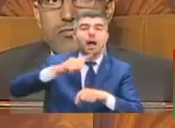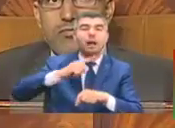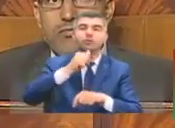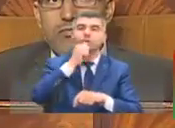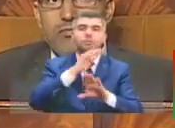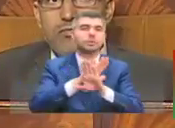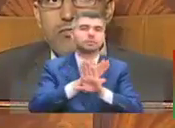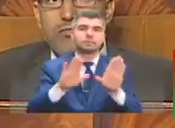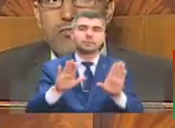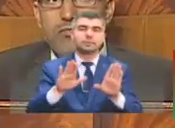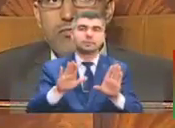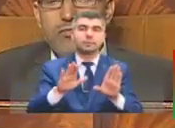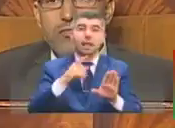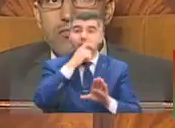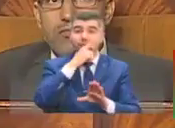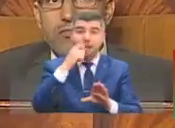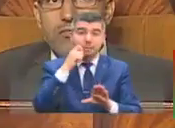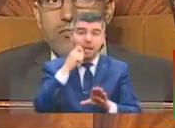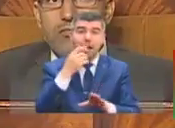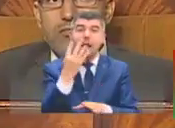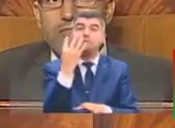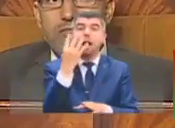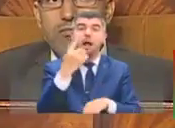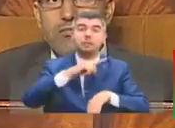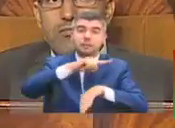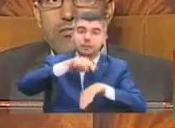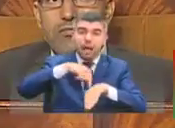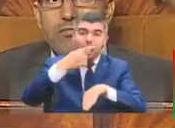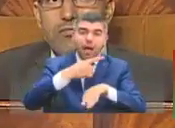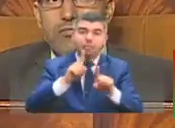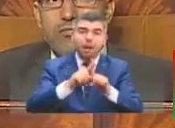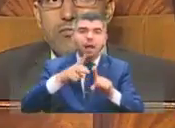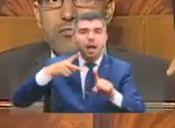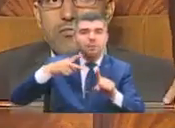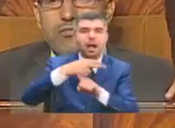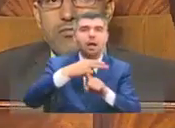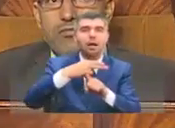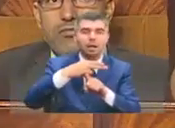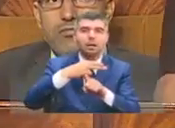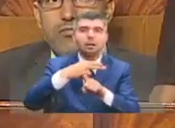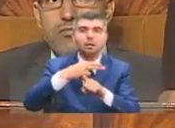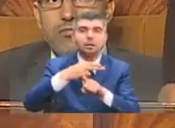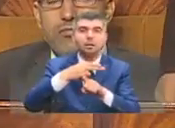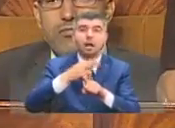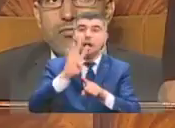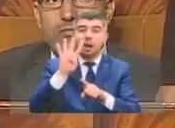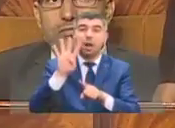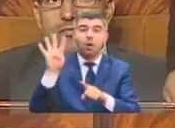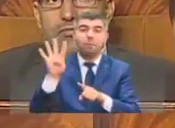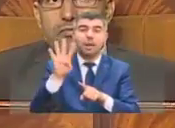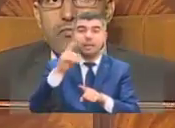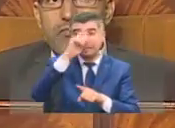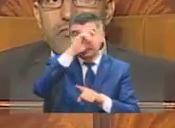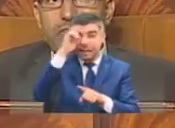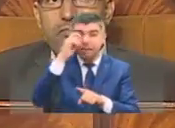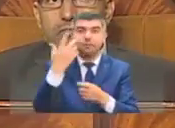رمضان تقطع الماء 4 السوايع على النقوب في الحرارة ديال 45 درجة. السيدة الوزيرة في المركز في زاكورة